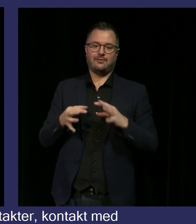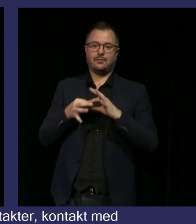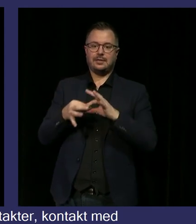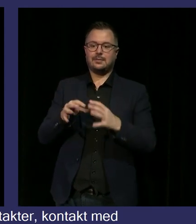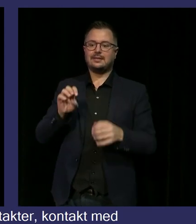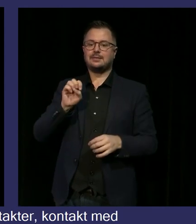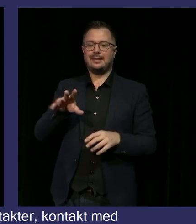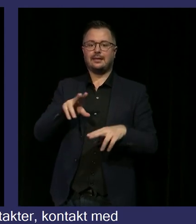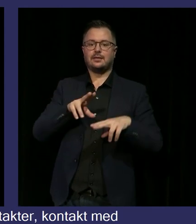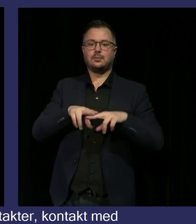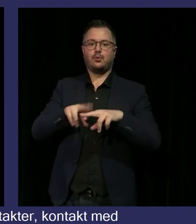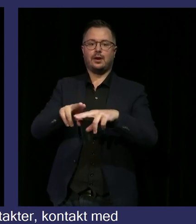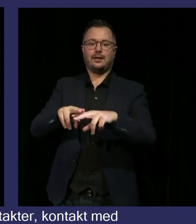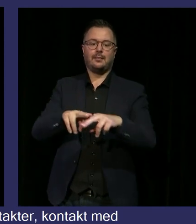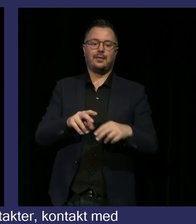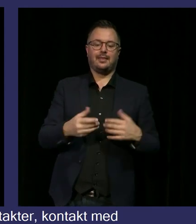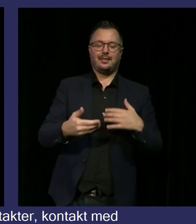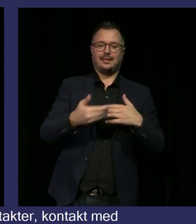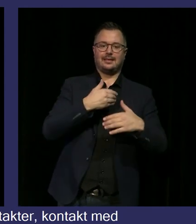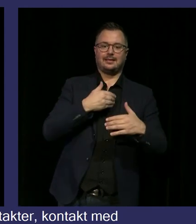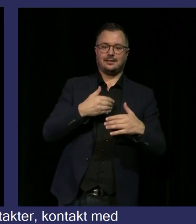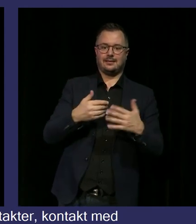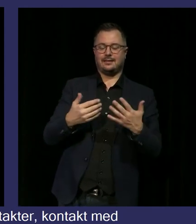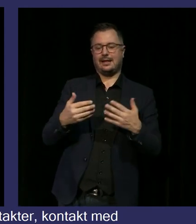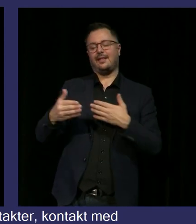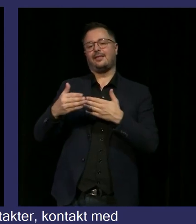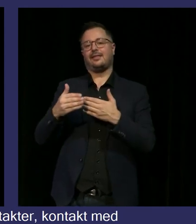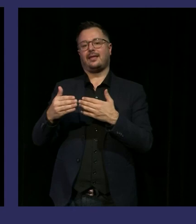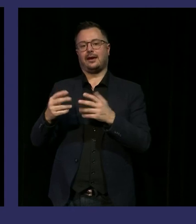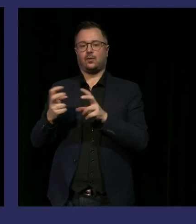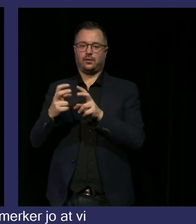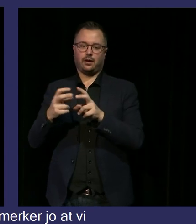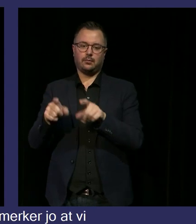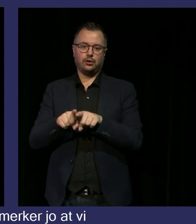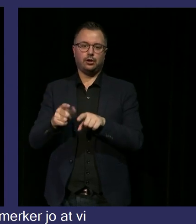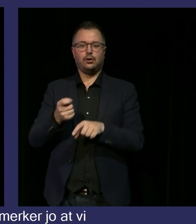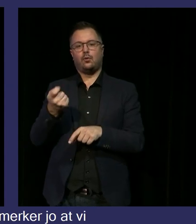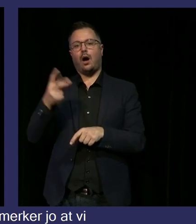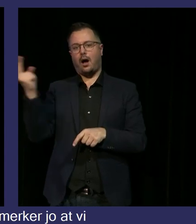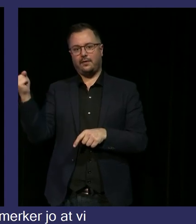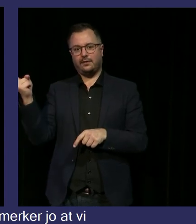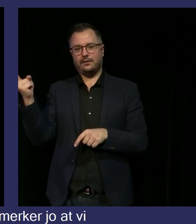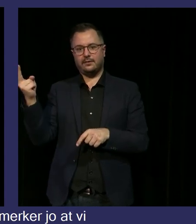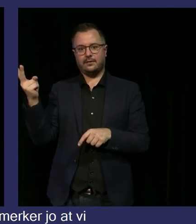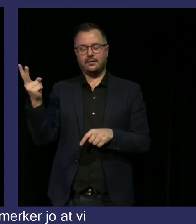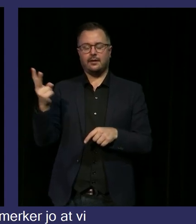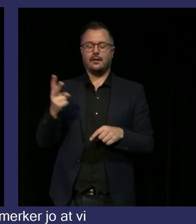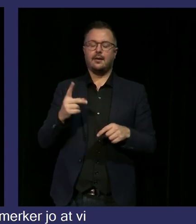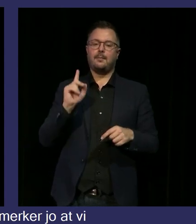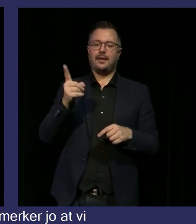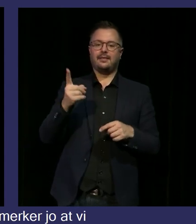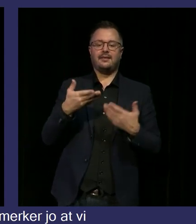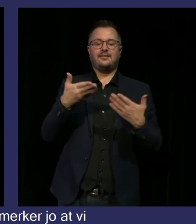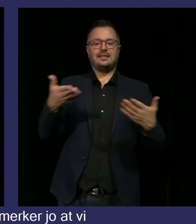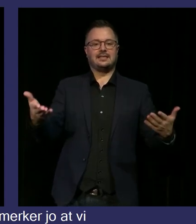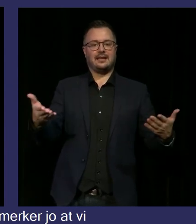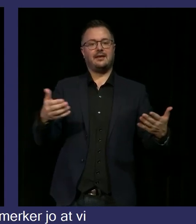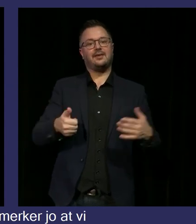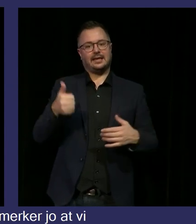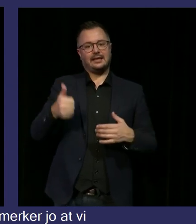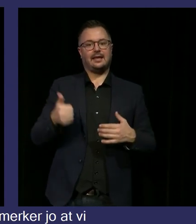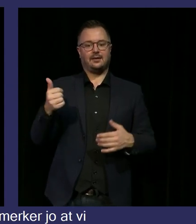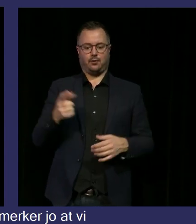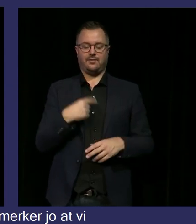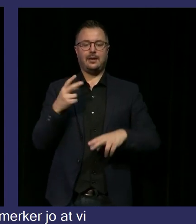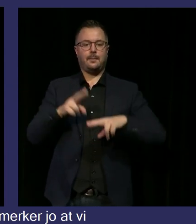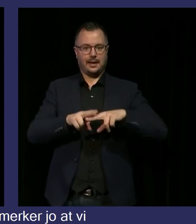bruker egentlig kontakter, kontakt med mennesker I overført betydning, det betyr noe annet. Men dette viser at det viktig, og vi merker jo det at